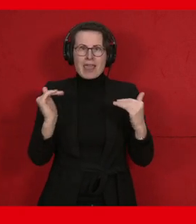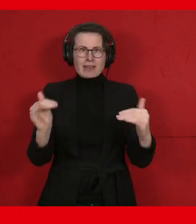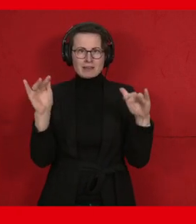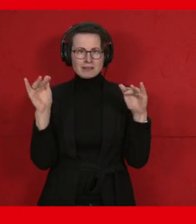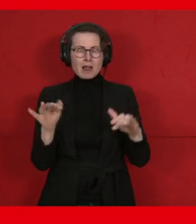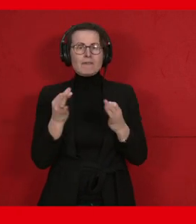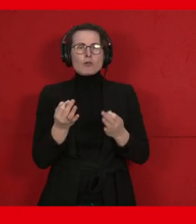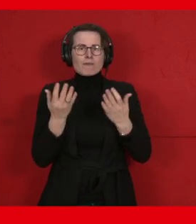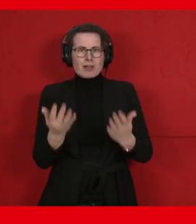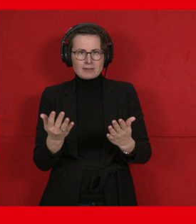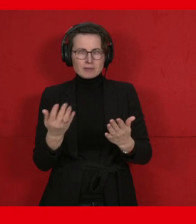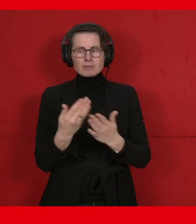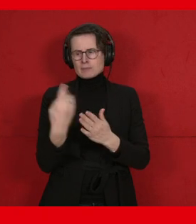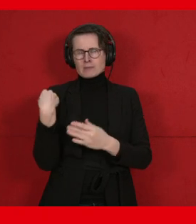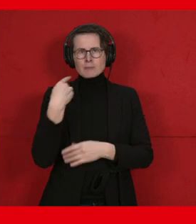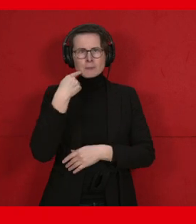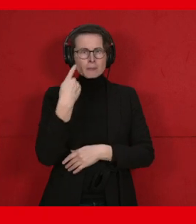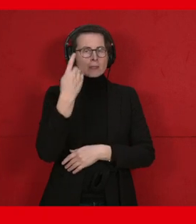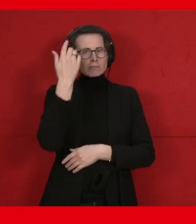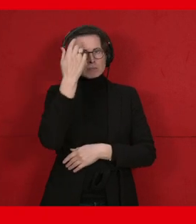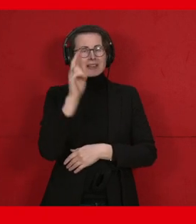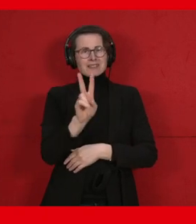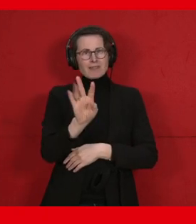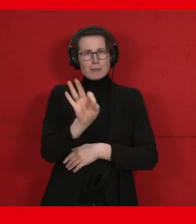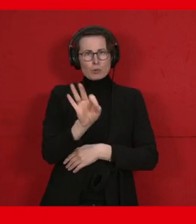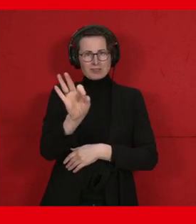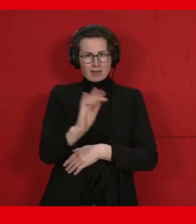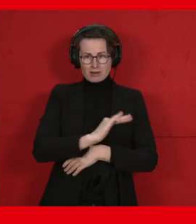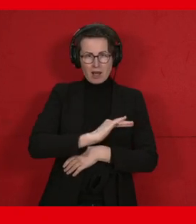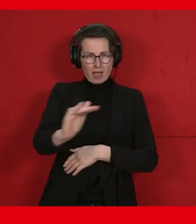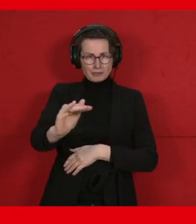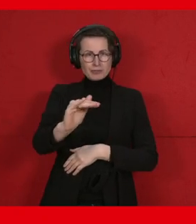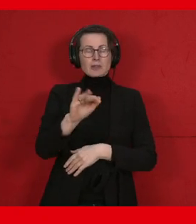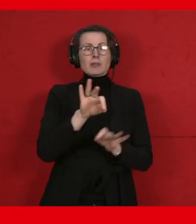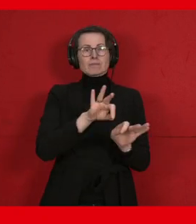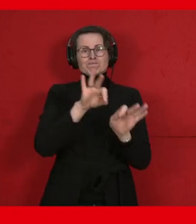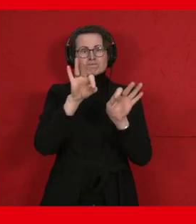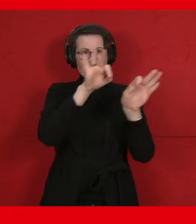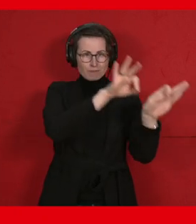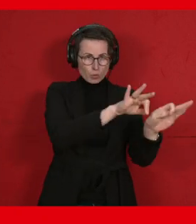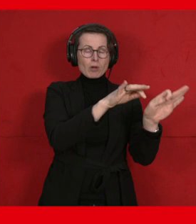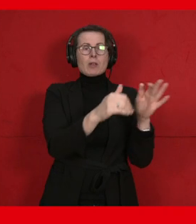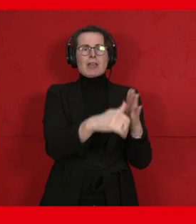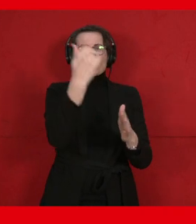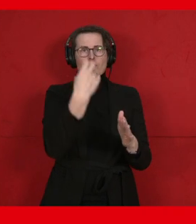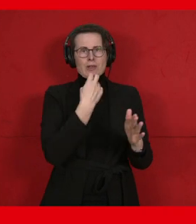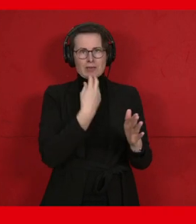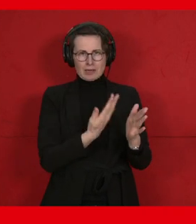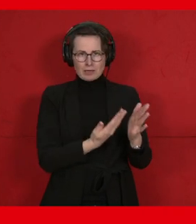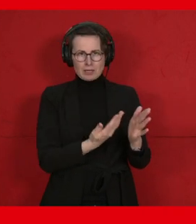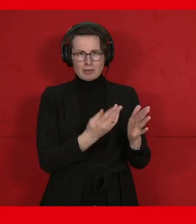vorhin angesprochen, wir bräuchten 2% der deutschen Landesfläche, um uns vollständig mit erneuerbaren Energieträgern zu